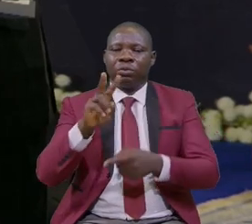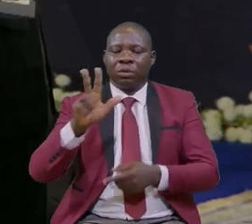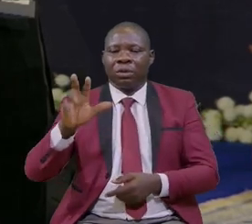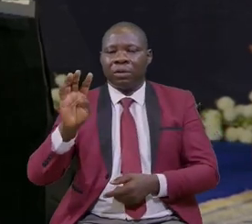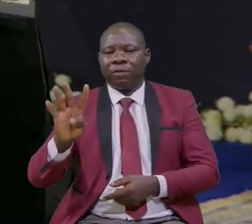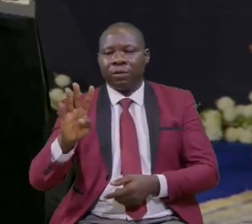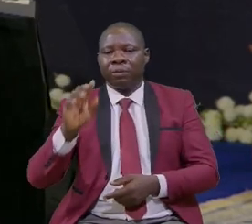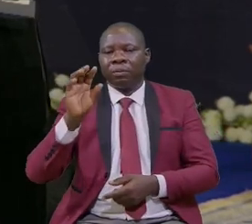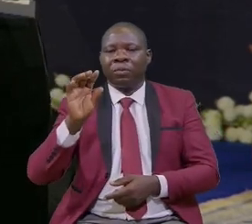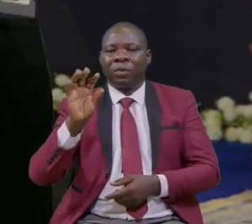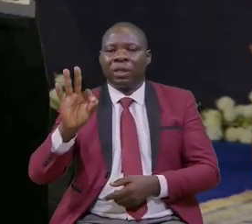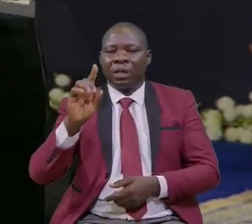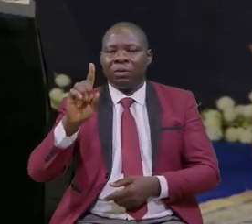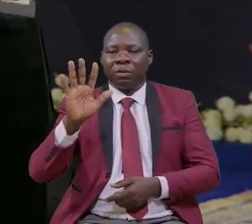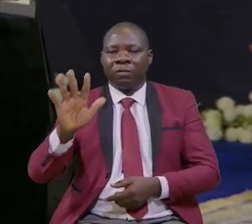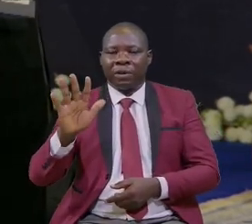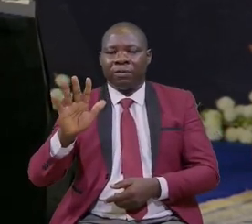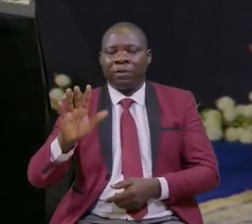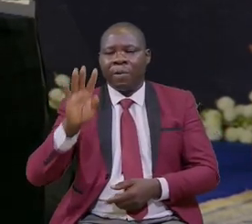234 91